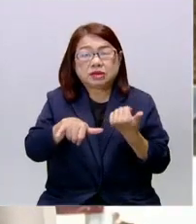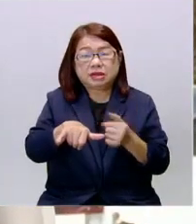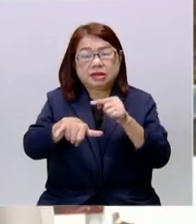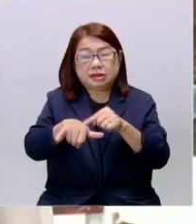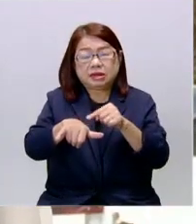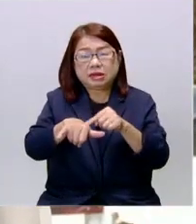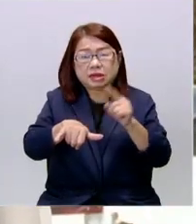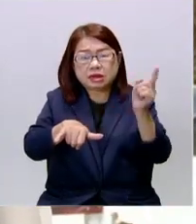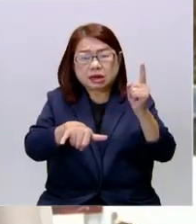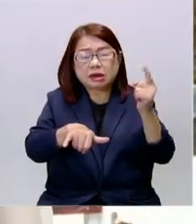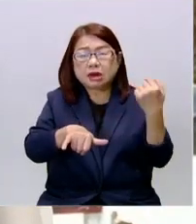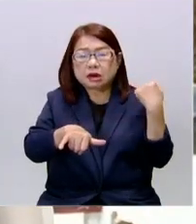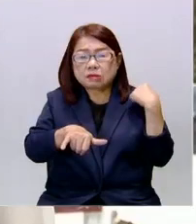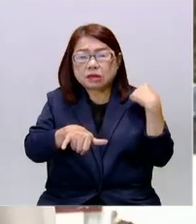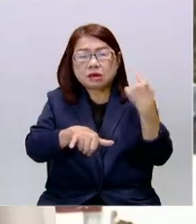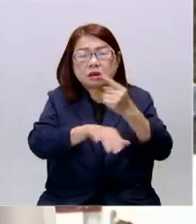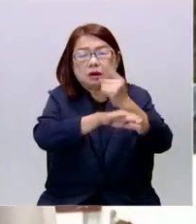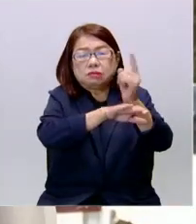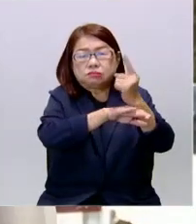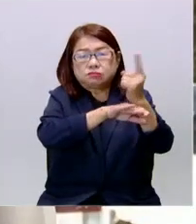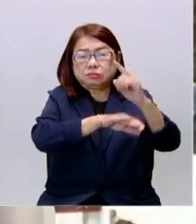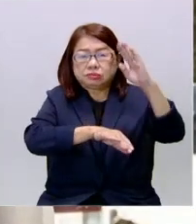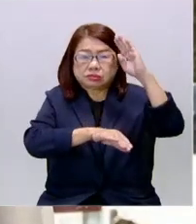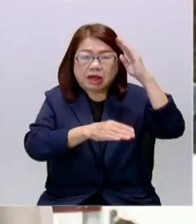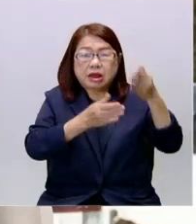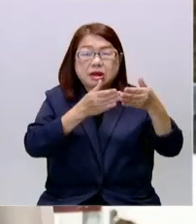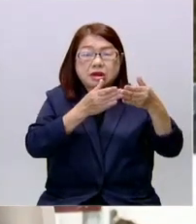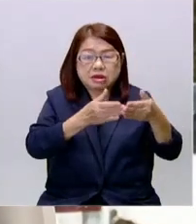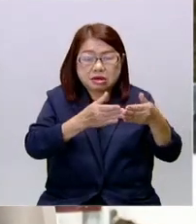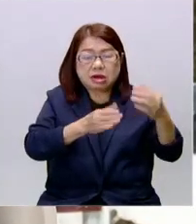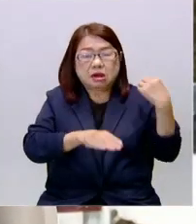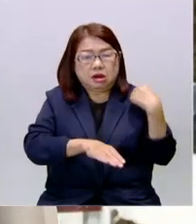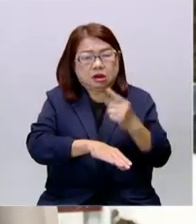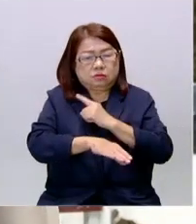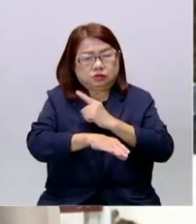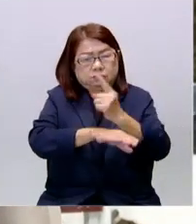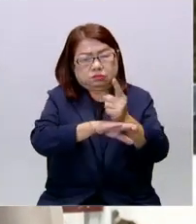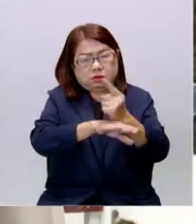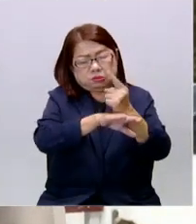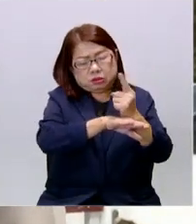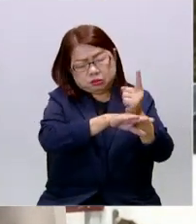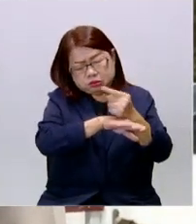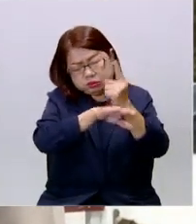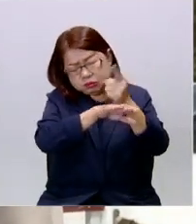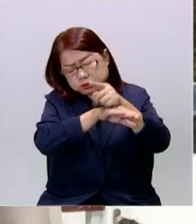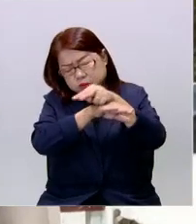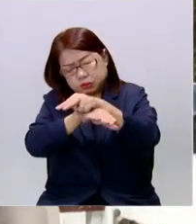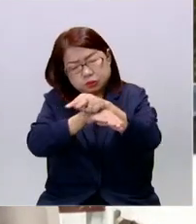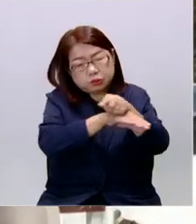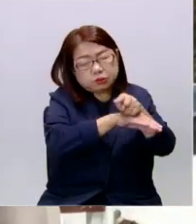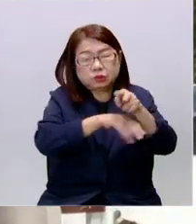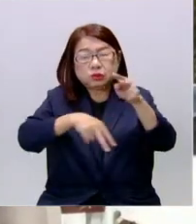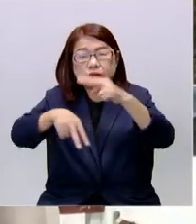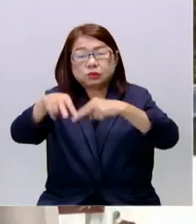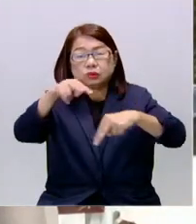โดยพบโดยอากาศยานแบบนอร์เดียของทลอนะครับที่ทำการลาดตระเวนในพื้นที่เซกเตอร์4นะครับคืออยู่